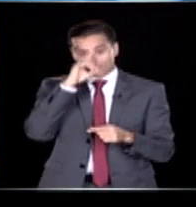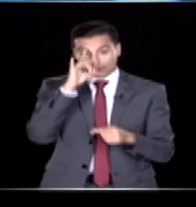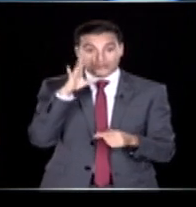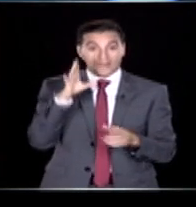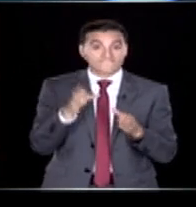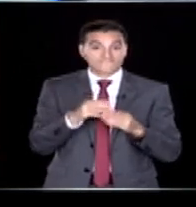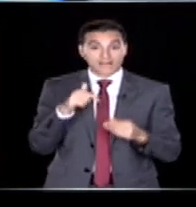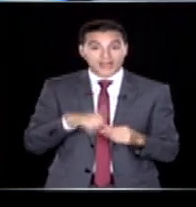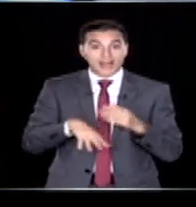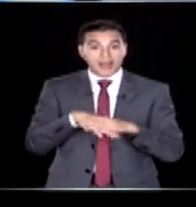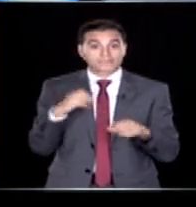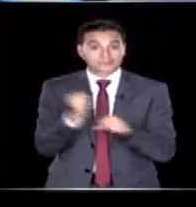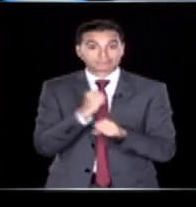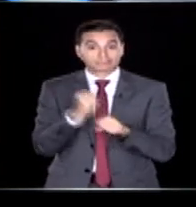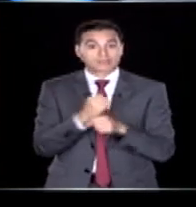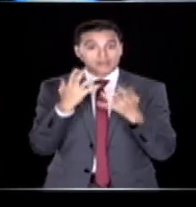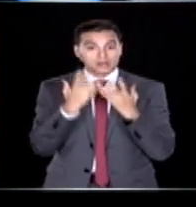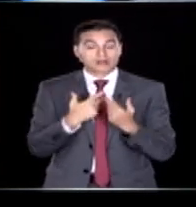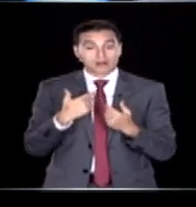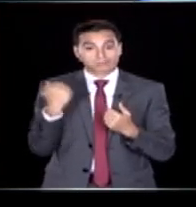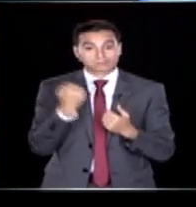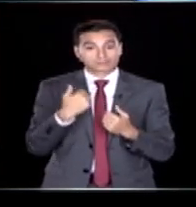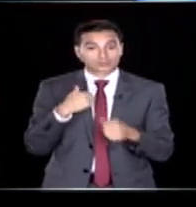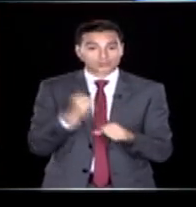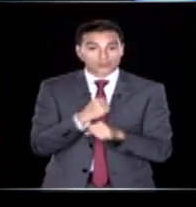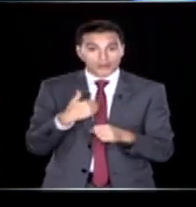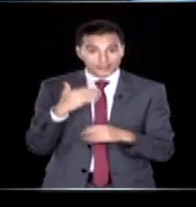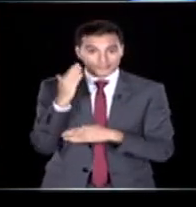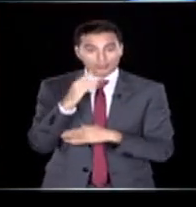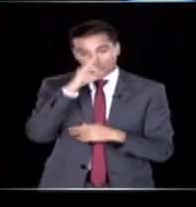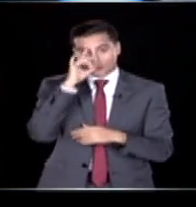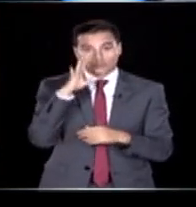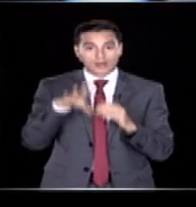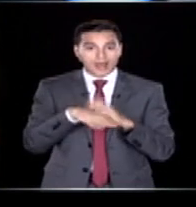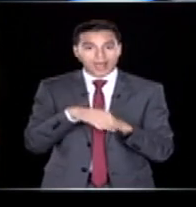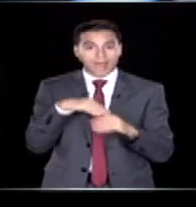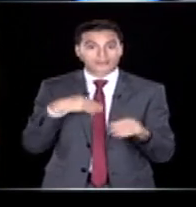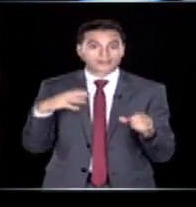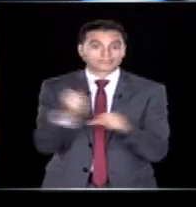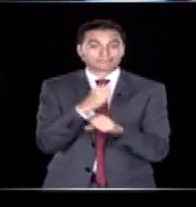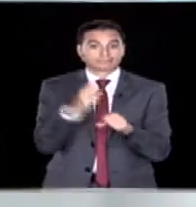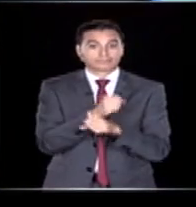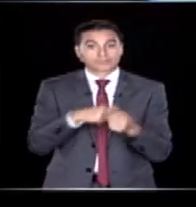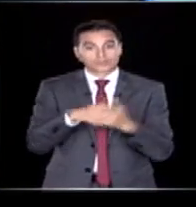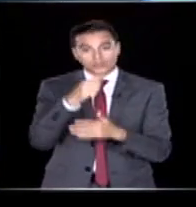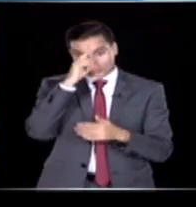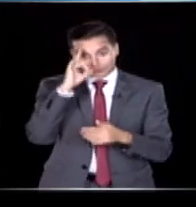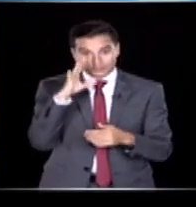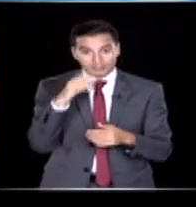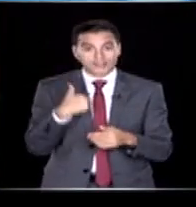هيعتمد عليا النهارده في الرياضه لاني عندي معلومات رياضيه كتير بحكم شغلي، ويا رب اكون قد المسؤوليه النهارده واعرف اجيب لهم نقط كتير.